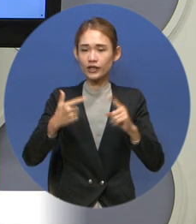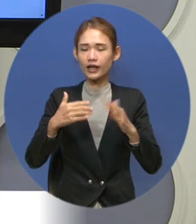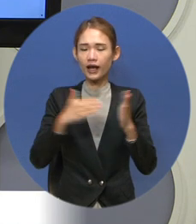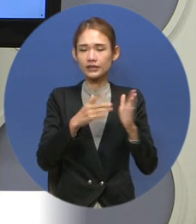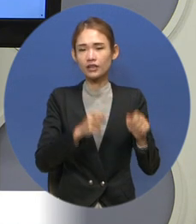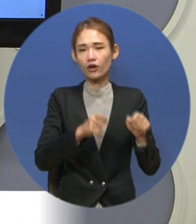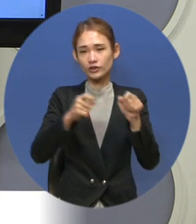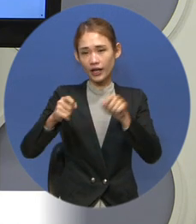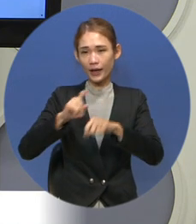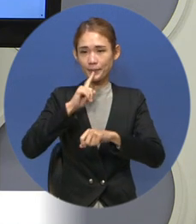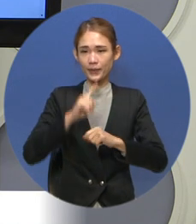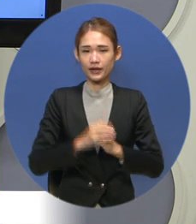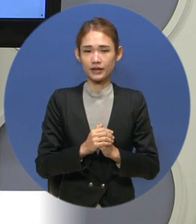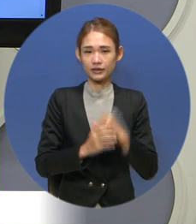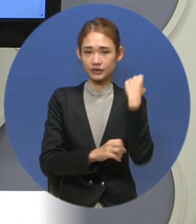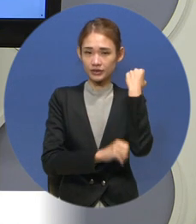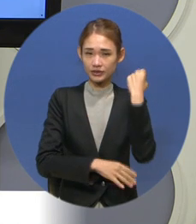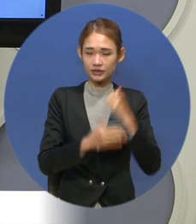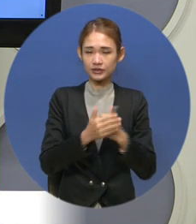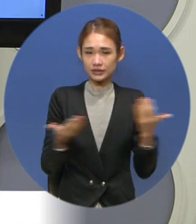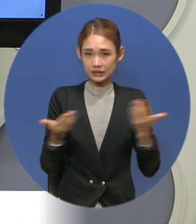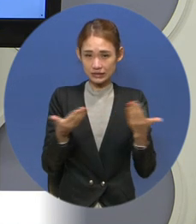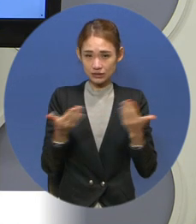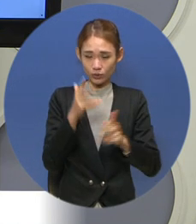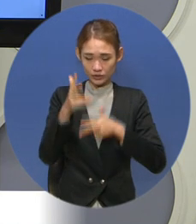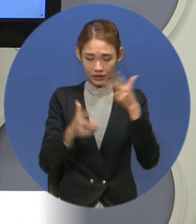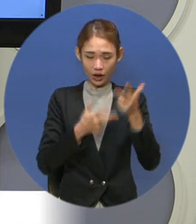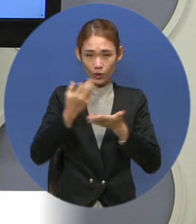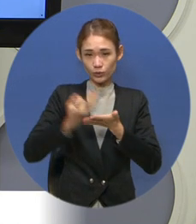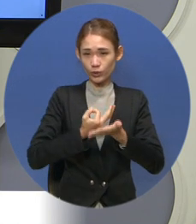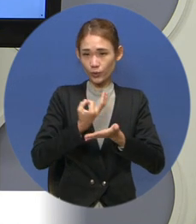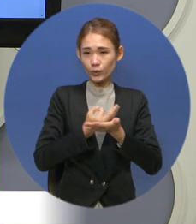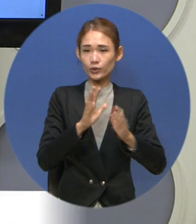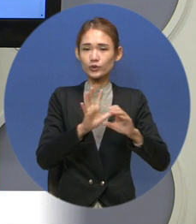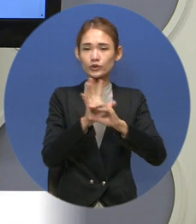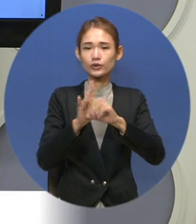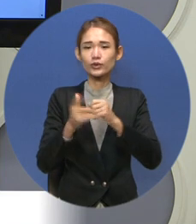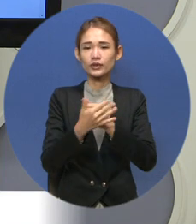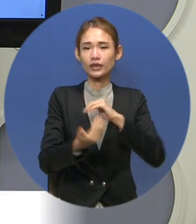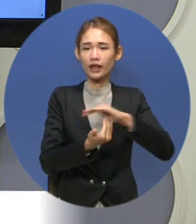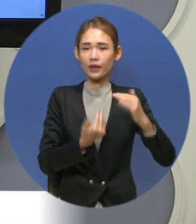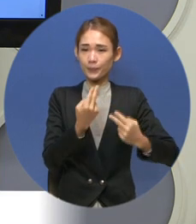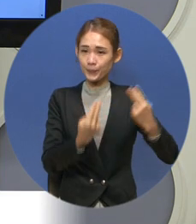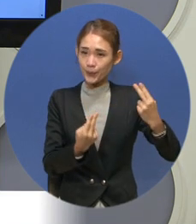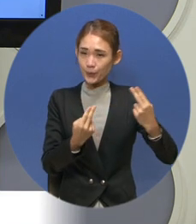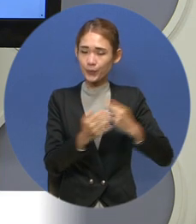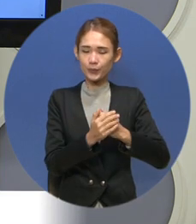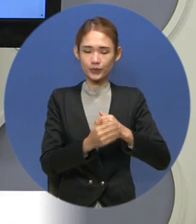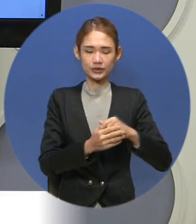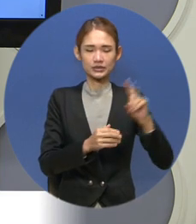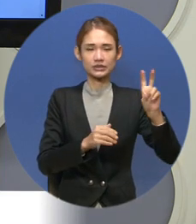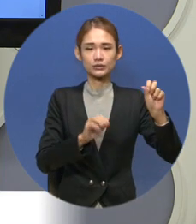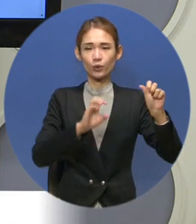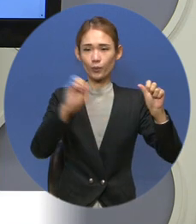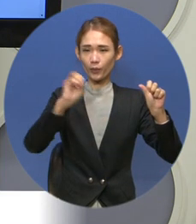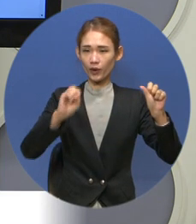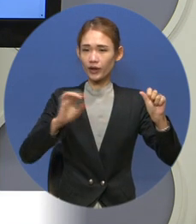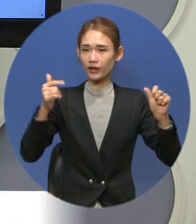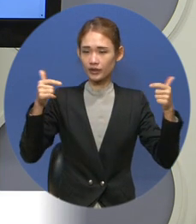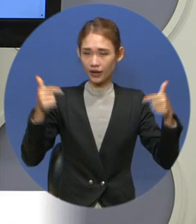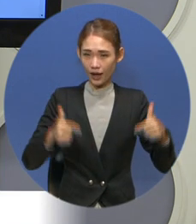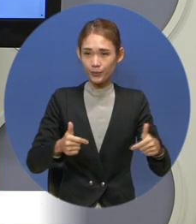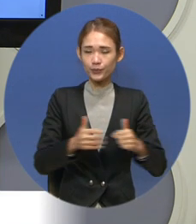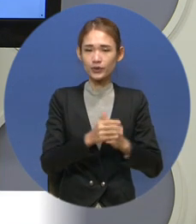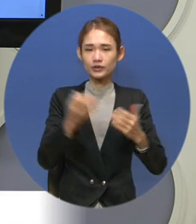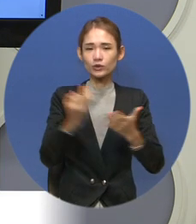하는데요 기존에는 근로 사업소득 이 코론 알고 확산 이전 대비 25% 이상 감소 안 저소득